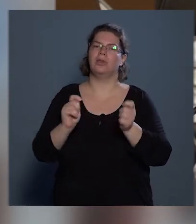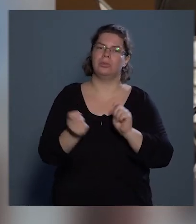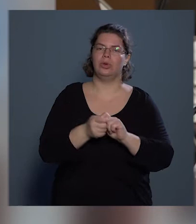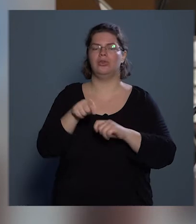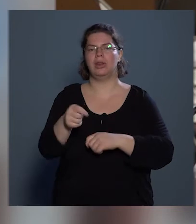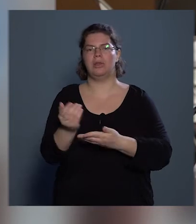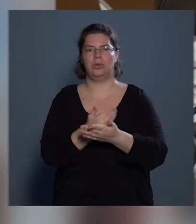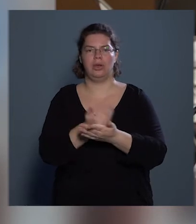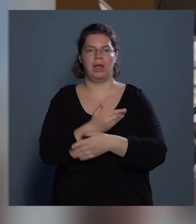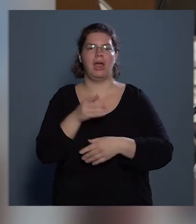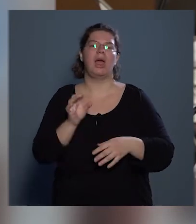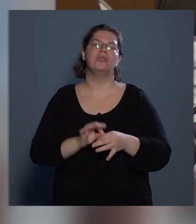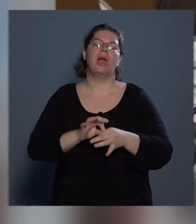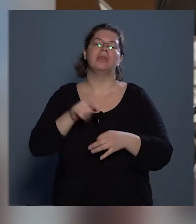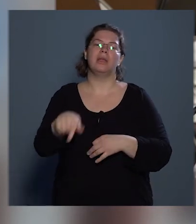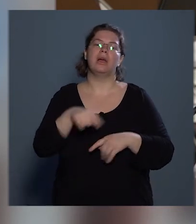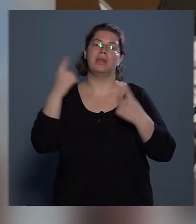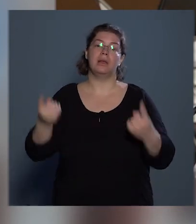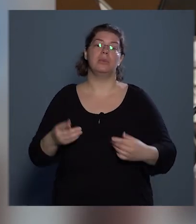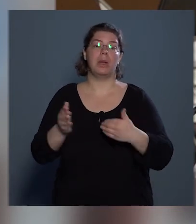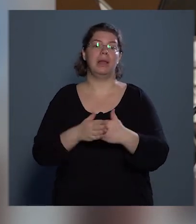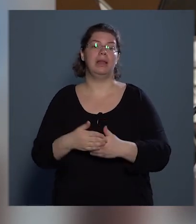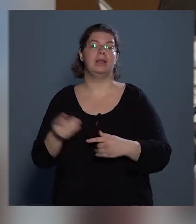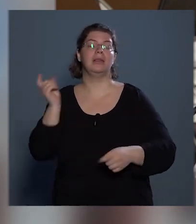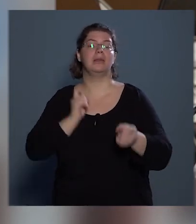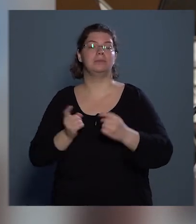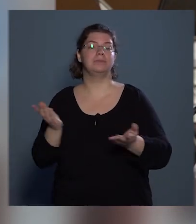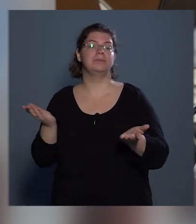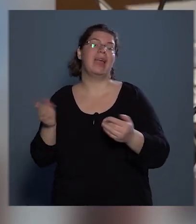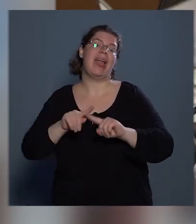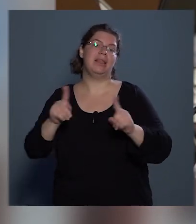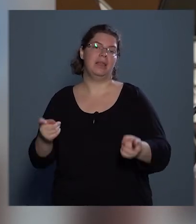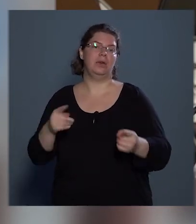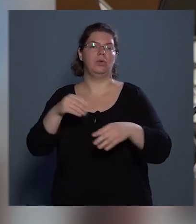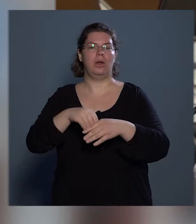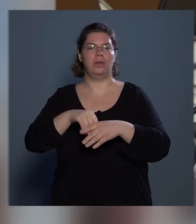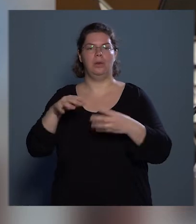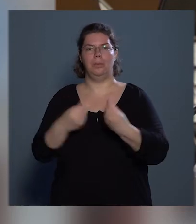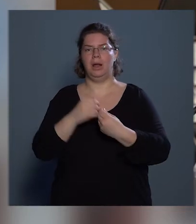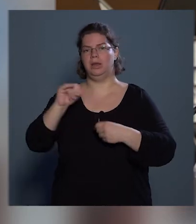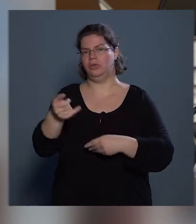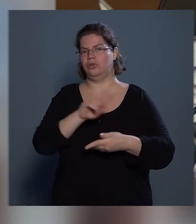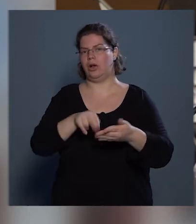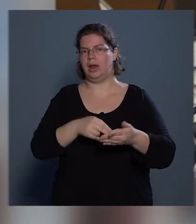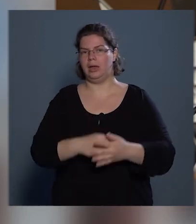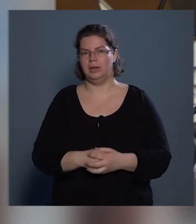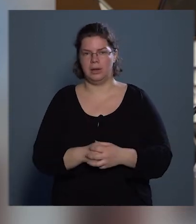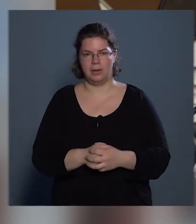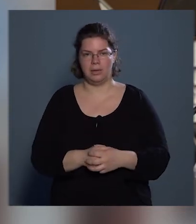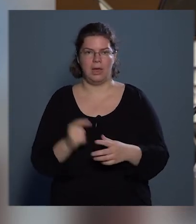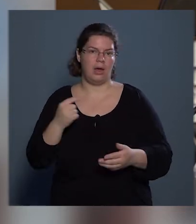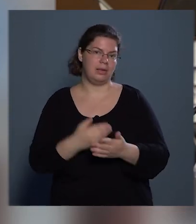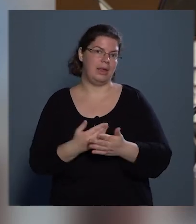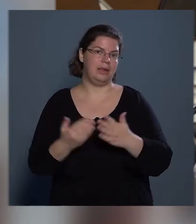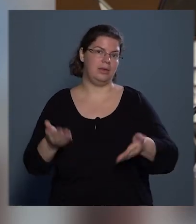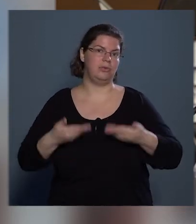a határozat melléklete szerintihez képest eltérő tartalommal is aláírja. és az lenne a javaslatom, hogy ezt